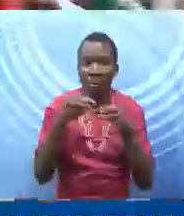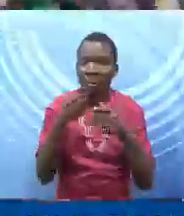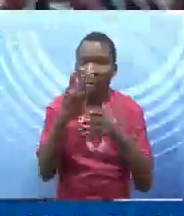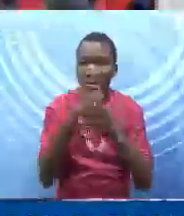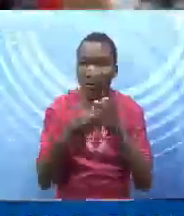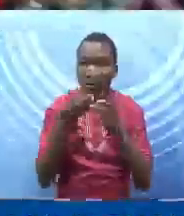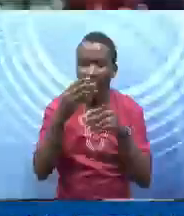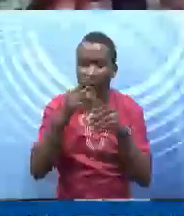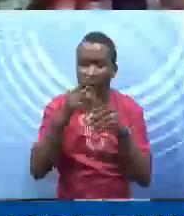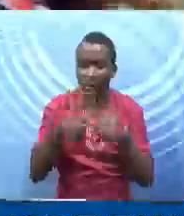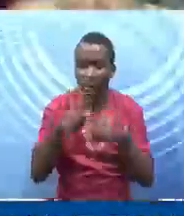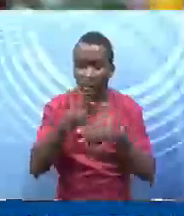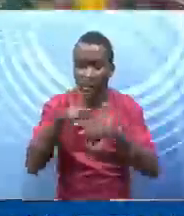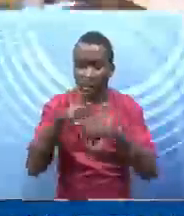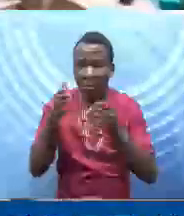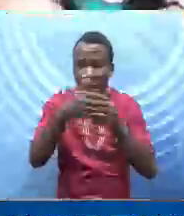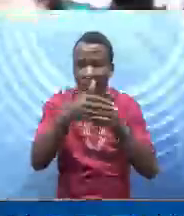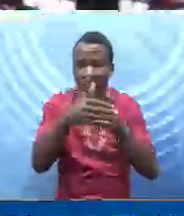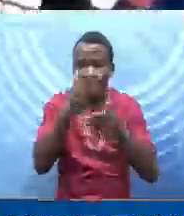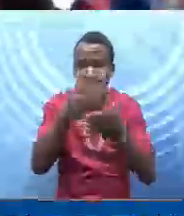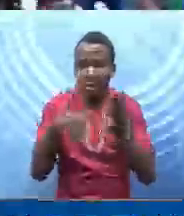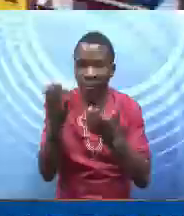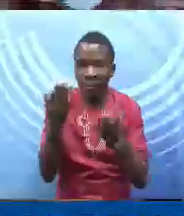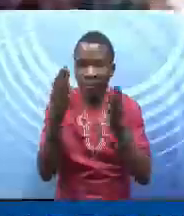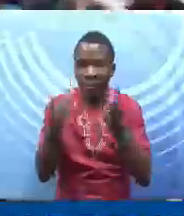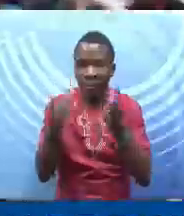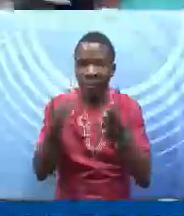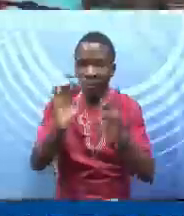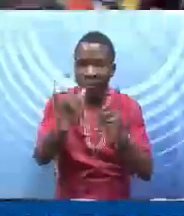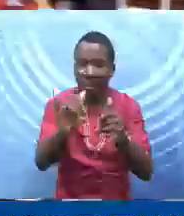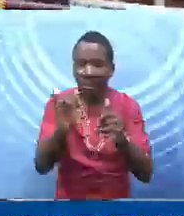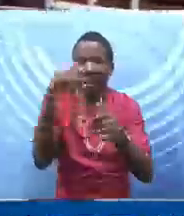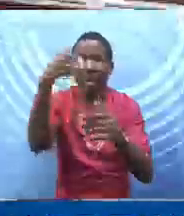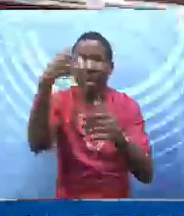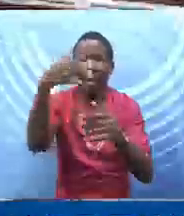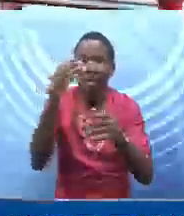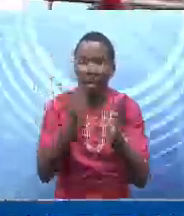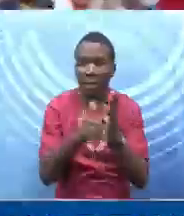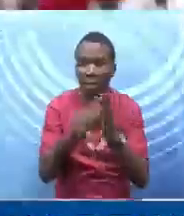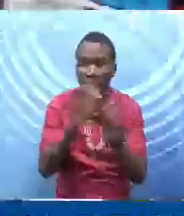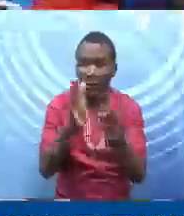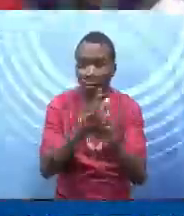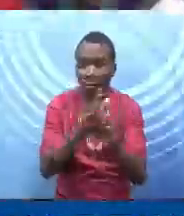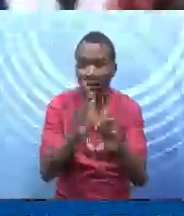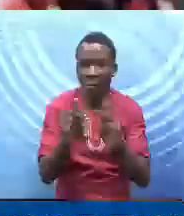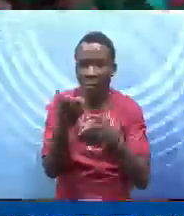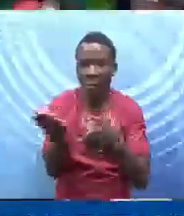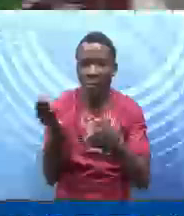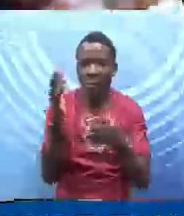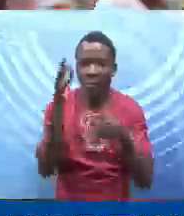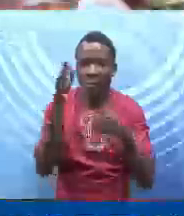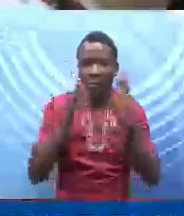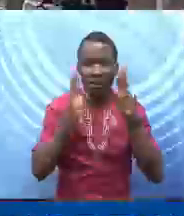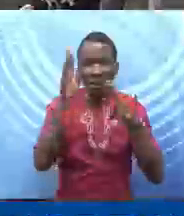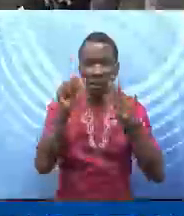n'amasaha bafungishirizwaho, ndetse na bamwe mu bakiriya babo babahejejwe hanze, ndetse n'ikibazo cy'ubucucike bwahabonekaga byari bibateye impungenge zo